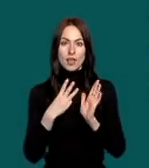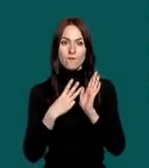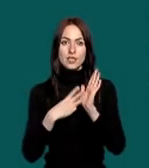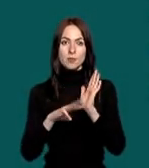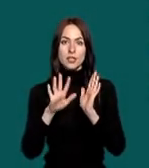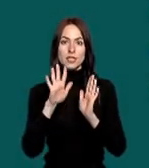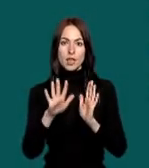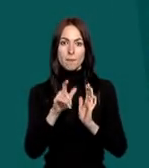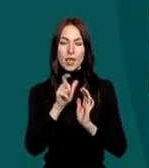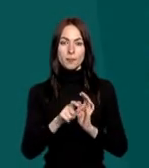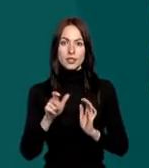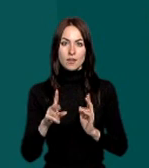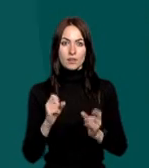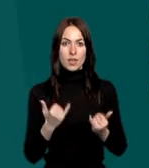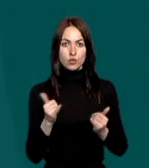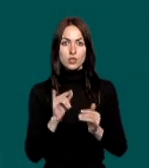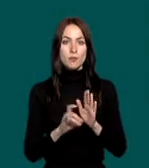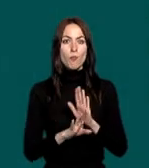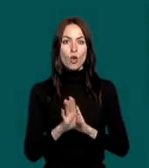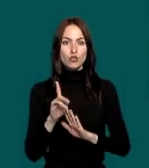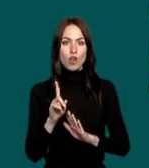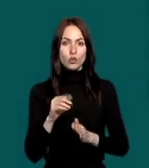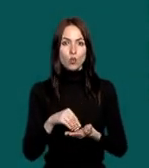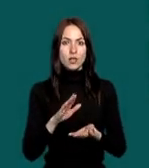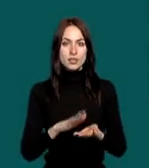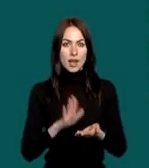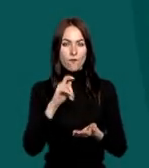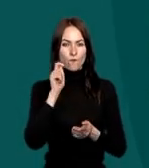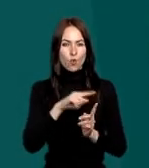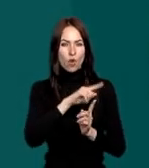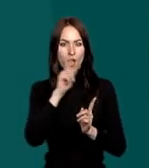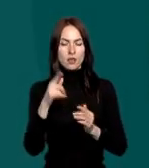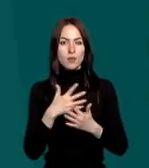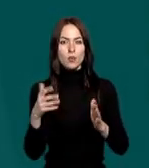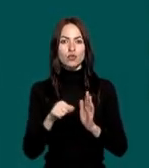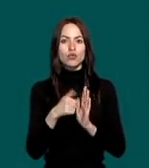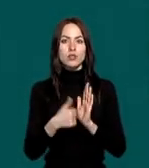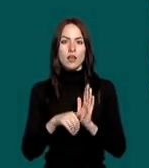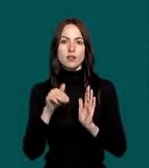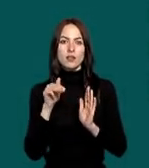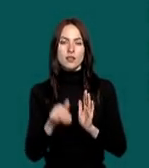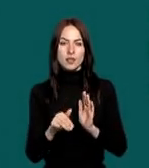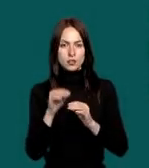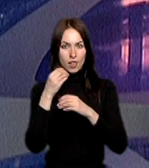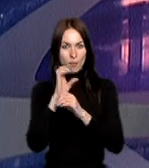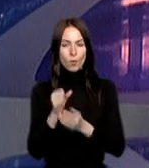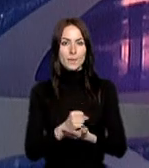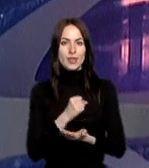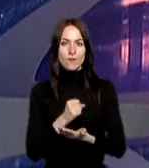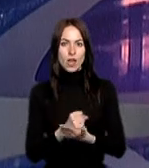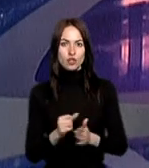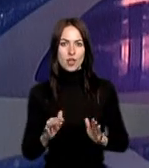пацієнтів. На сьогодні від початку реєстрації в Україні понад 16 тисяч лабораторно підтверджених випадків.